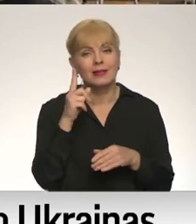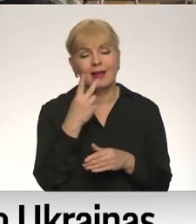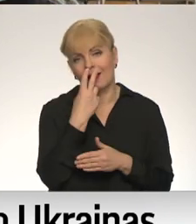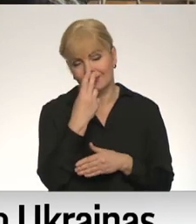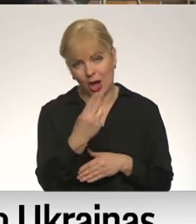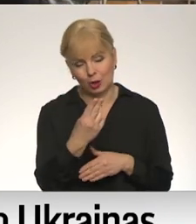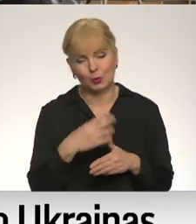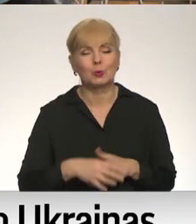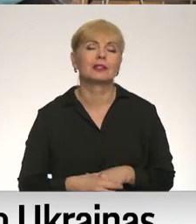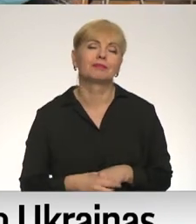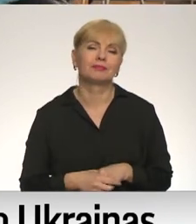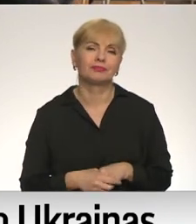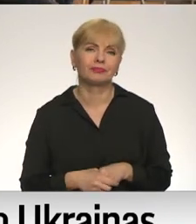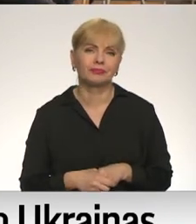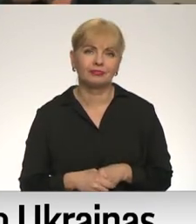skatos.